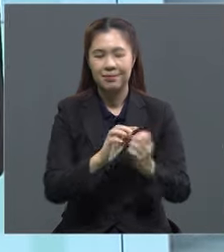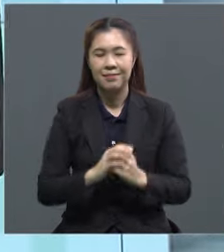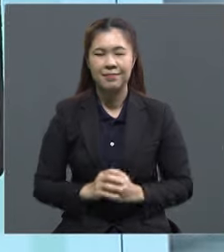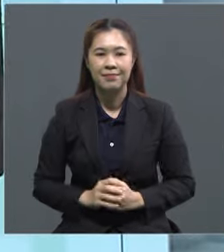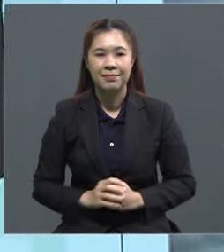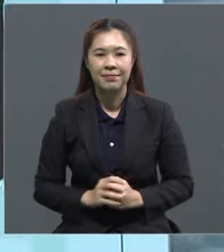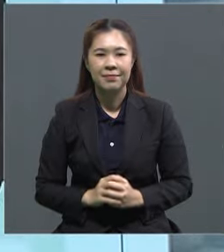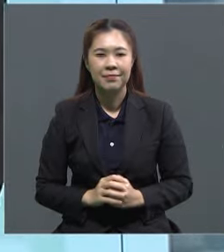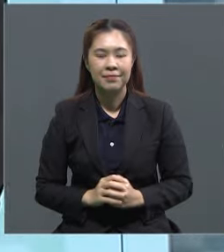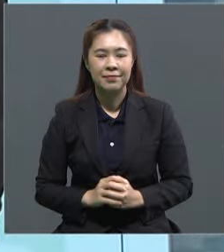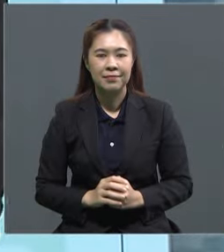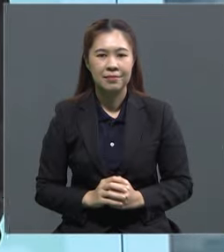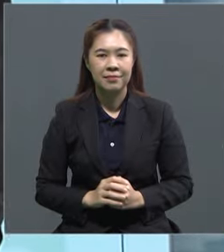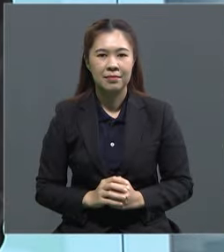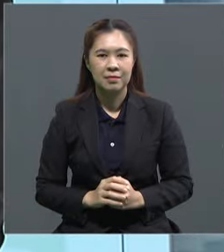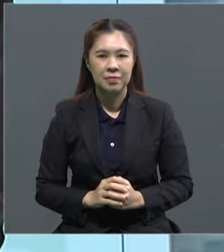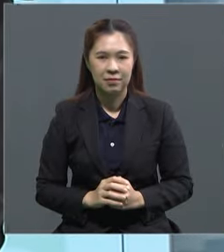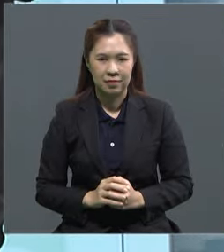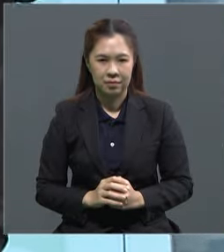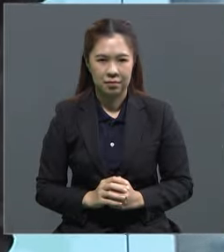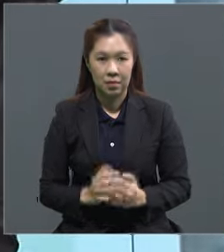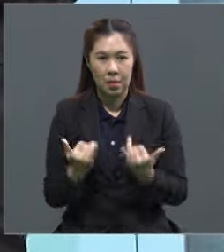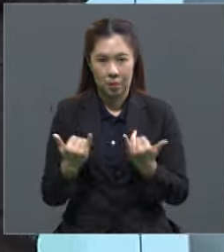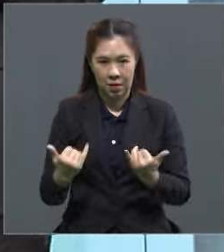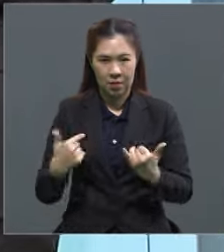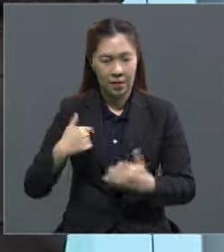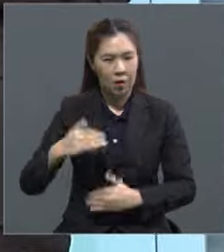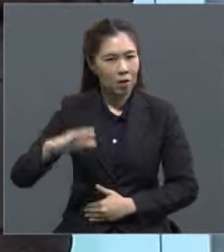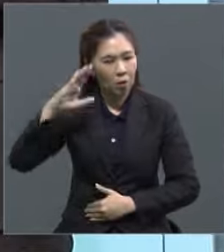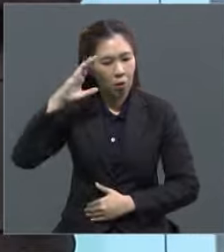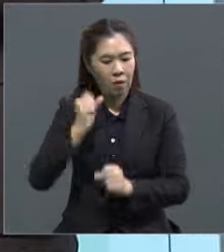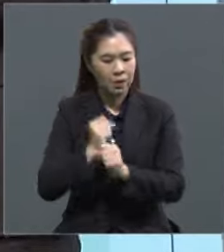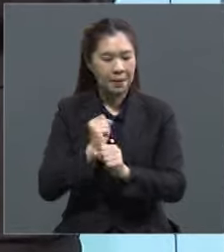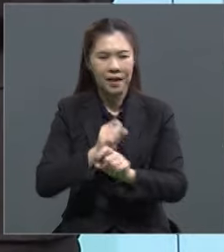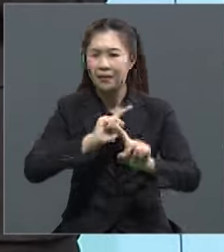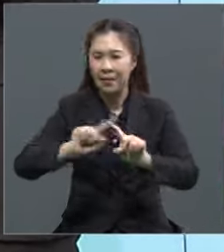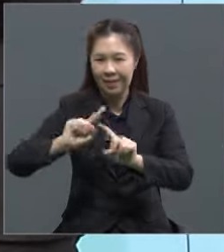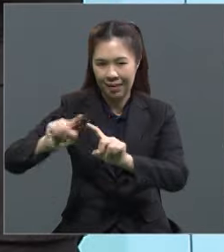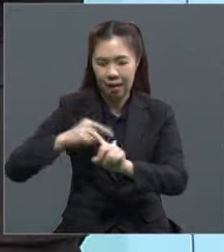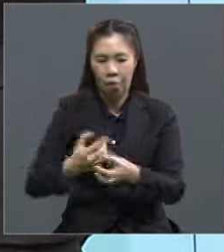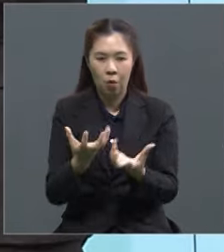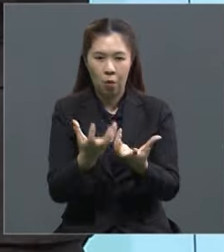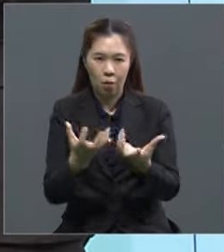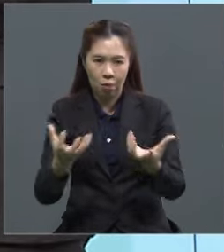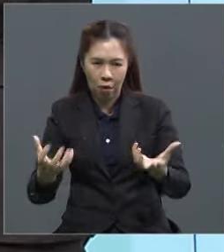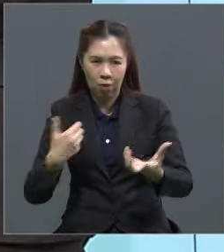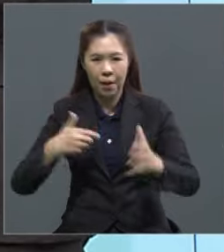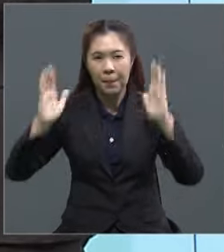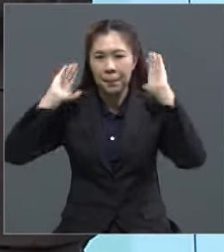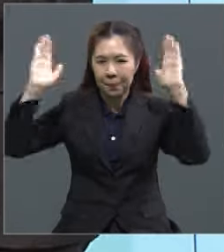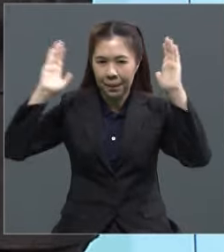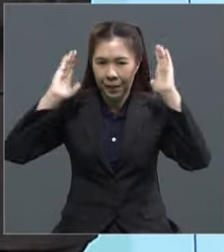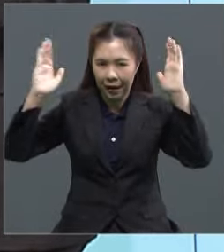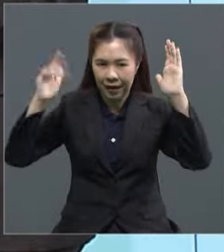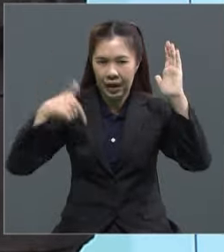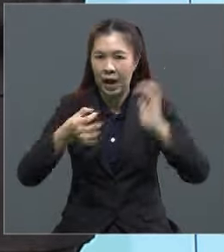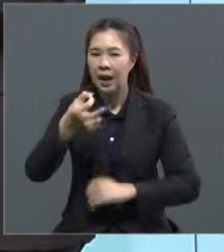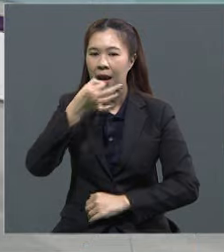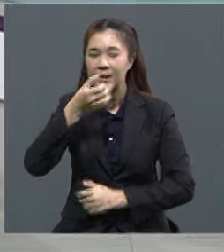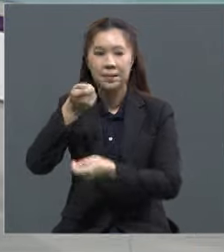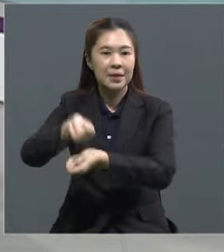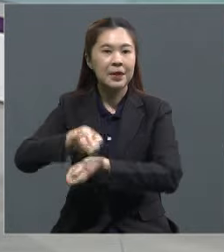ครับณขณะนี้ก็คือได้ทั้งทางเหล่าทัพแลก็หน่วยงานต่างๆเครื่องไม้เครื่องมือแล้วก็ประชาสัมพันธ์ถ้าพี่น้องเกษตรกรใน